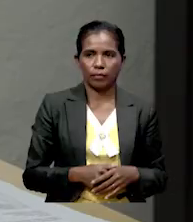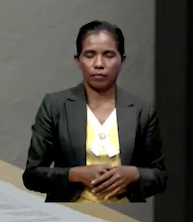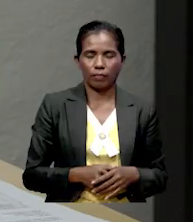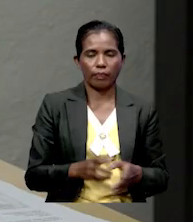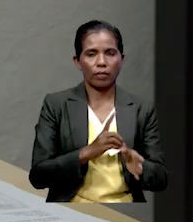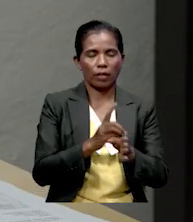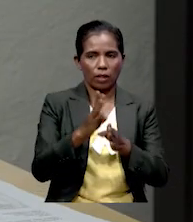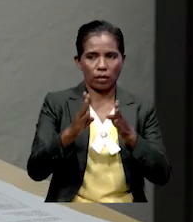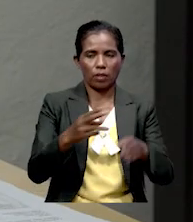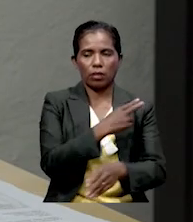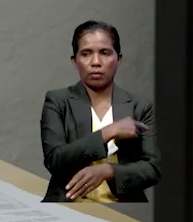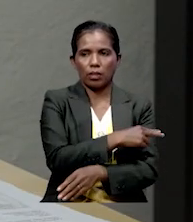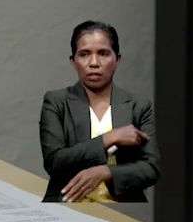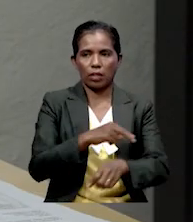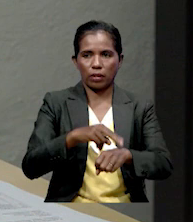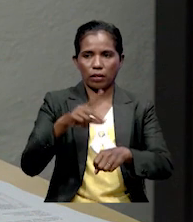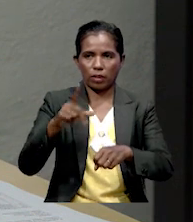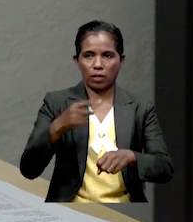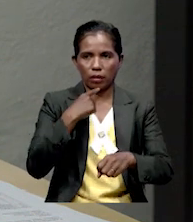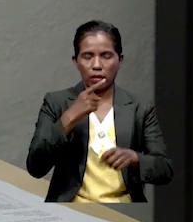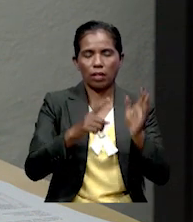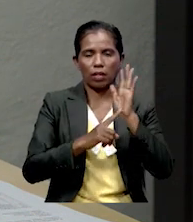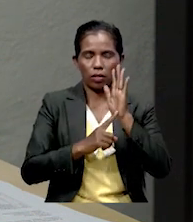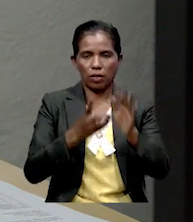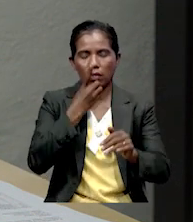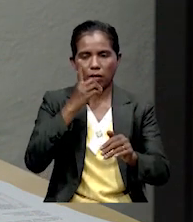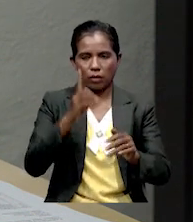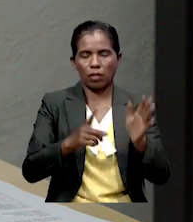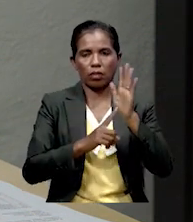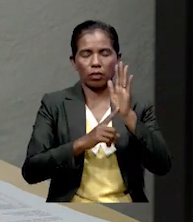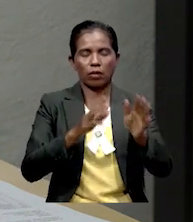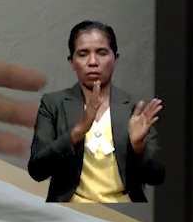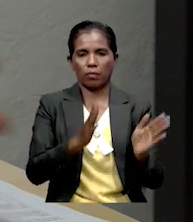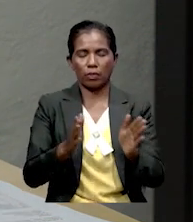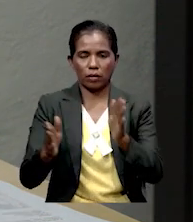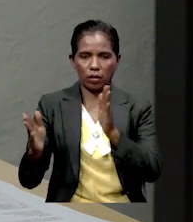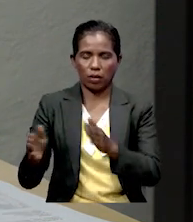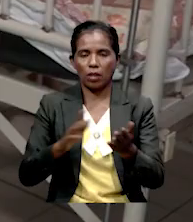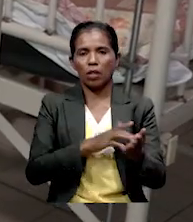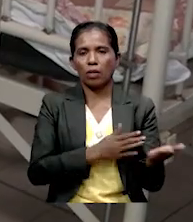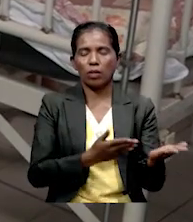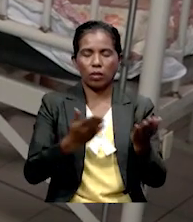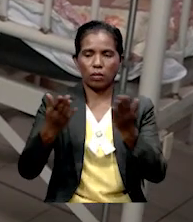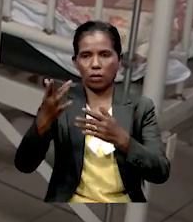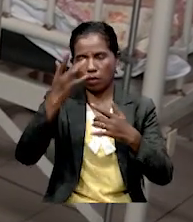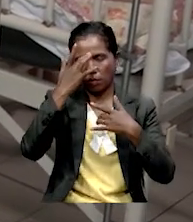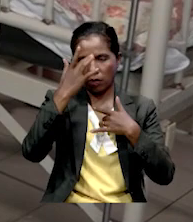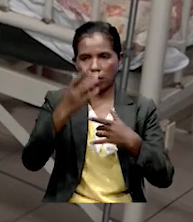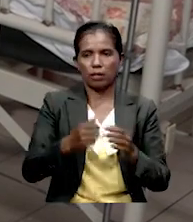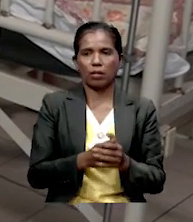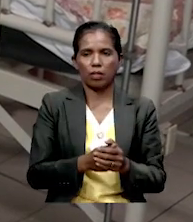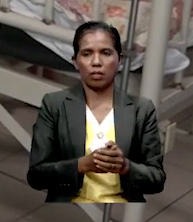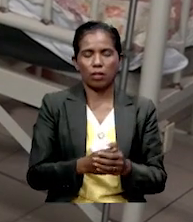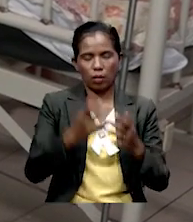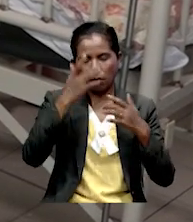Diretor Klinik Hospital Nasional Guido Valadares hato deklarasaun ne hodi informa kon ba prosesu a transfere paciente Jorginho de Jesus nebe